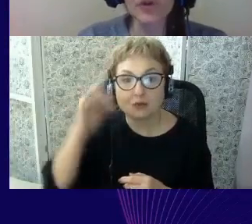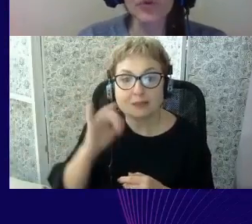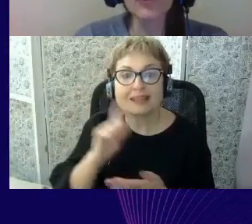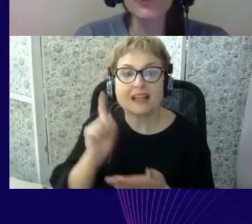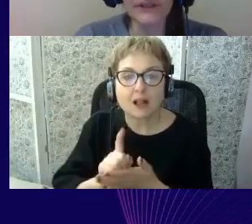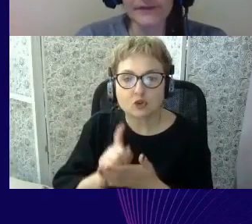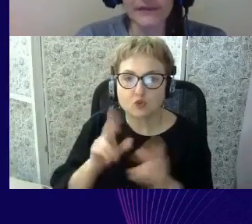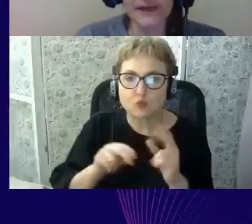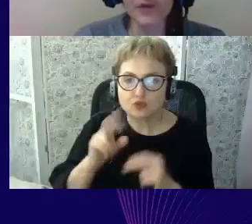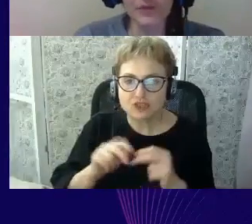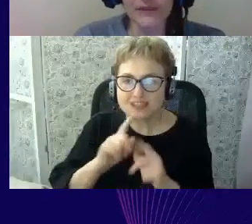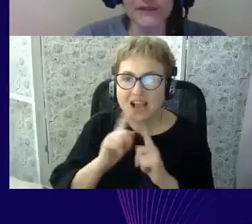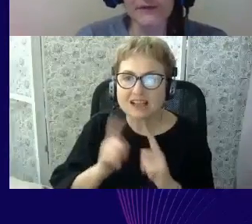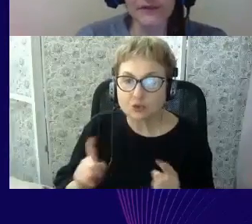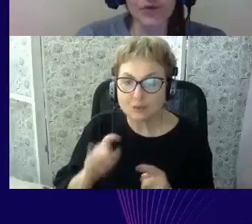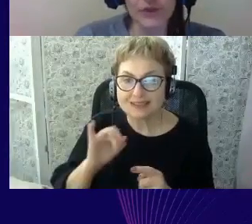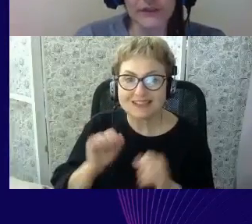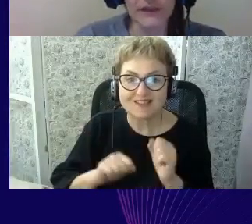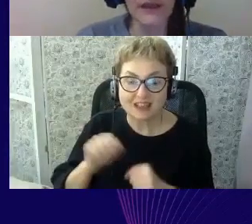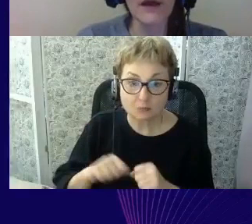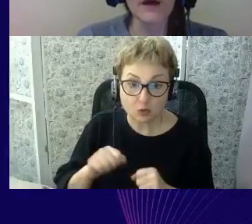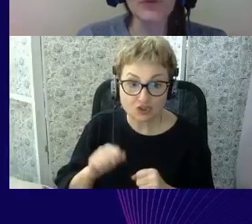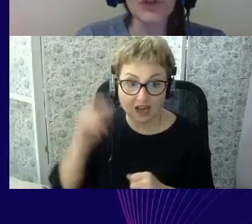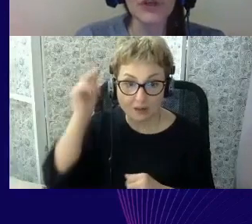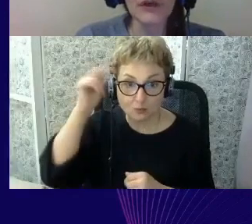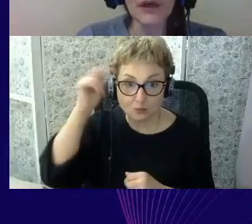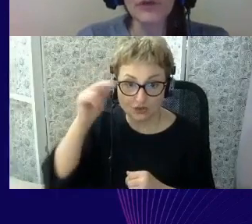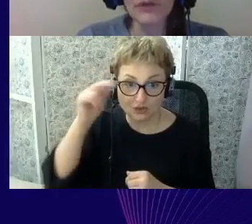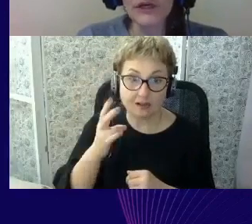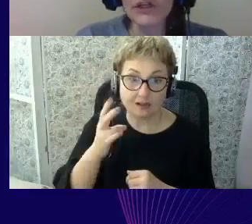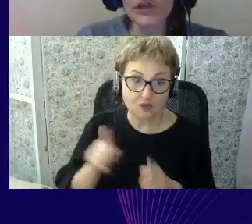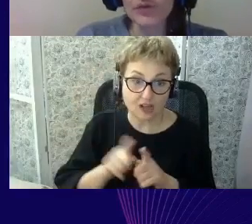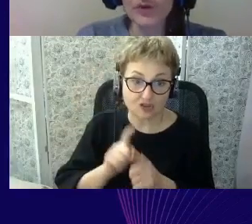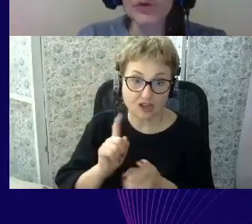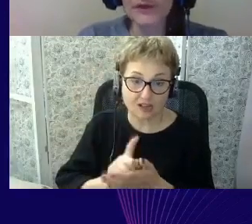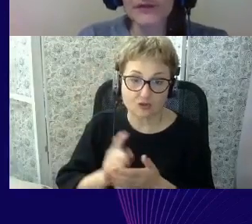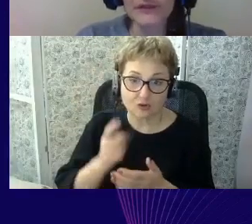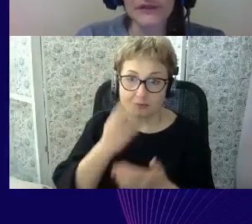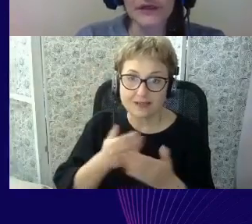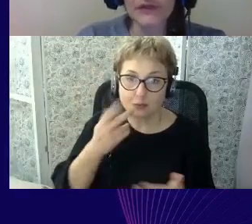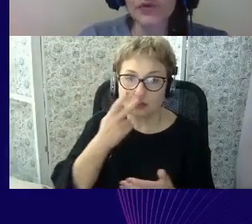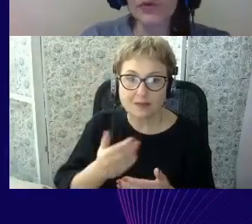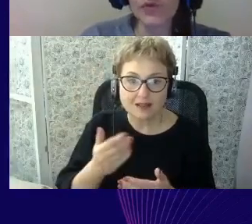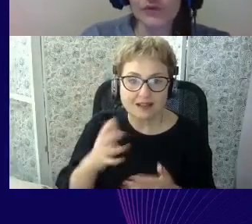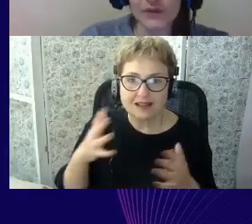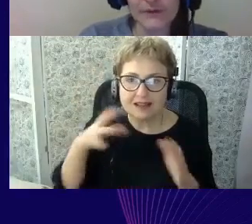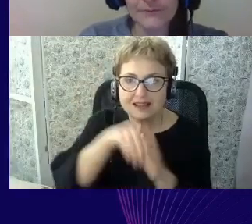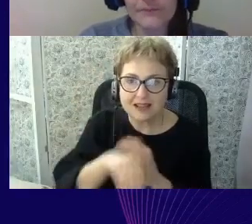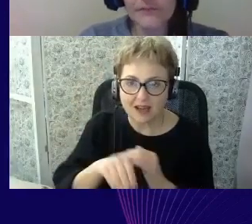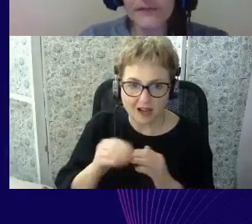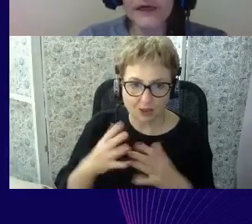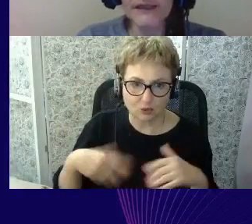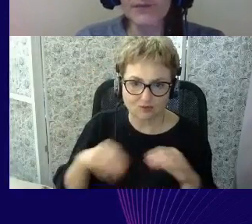и должно учитывать особенности и возможности обучения, ну и также должно предусматривать интеграцию в